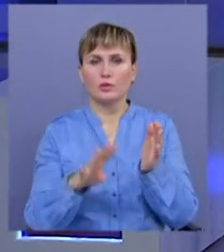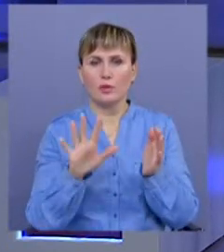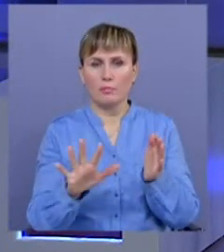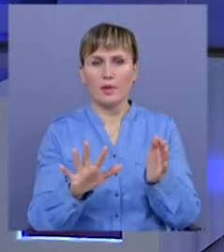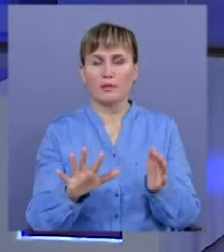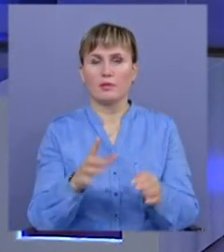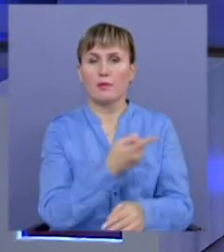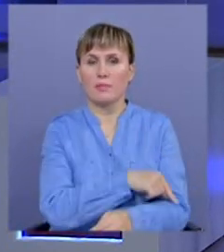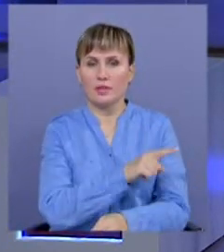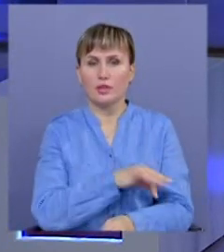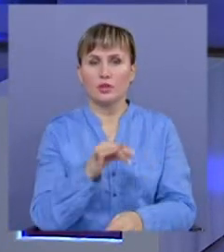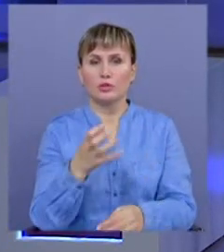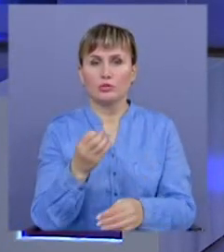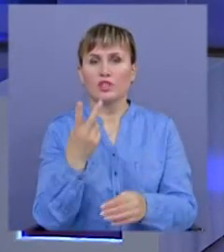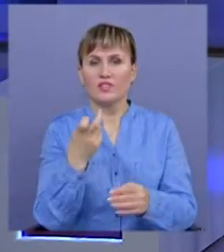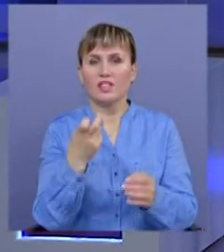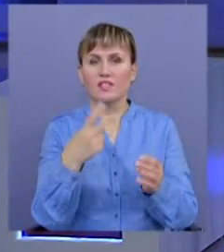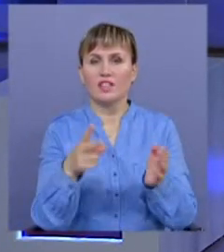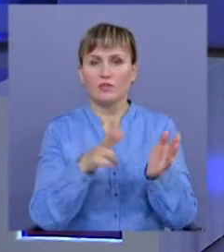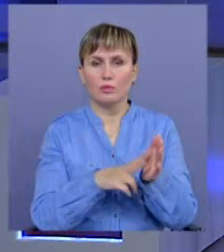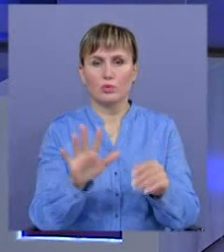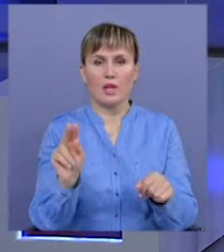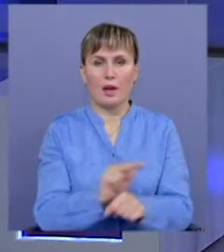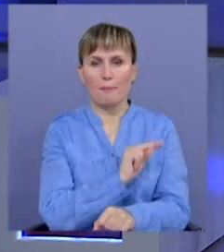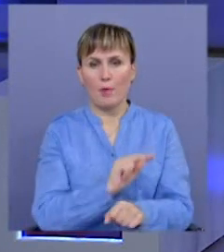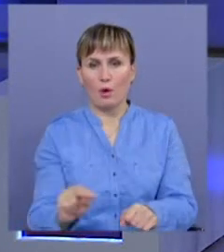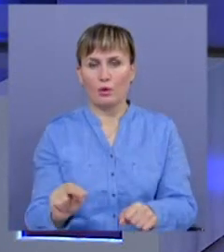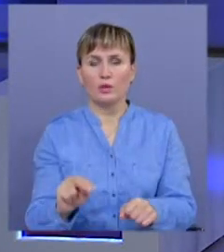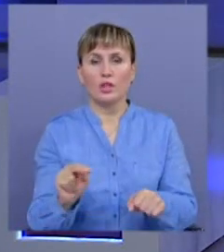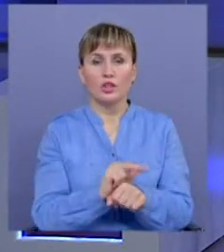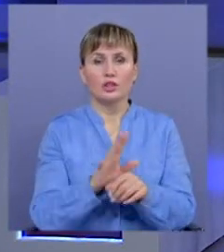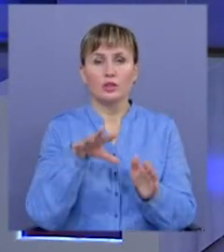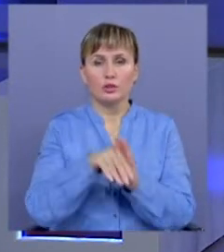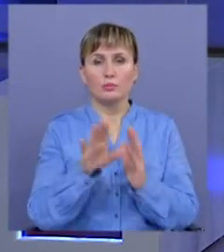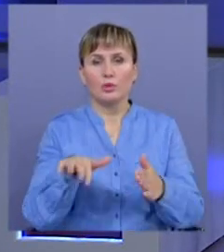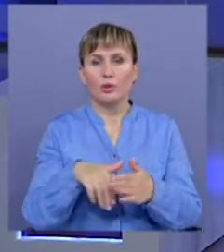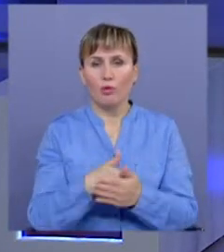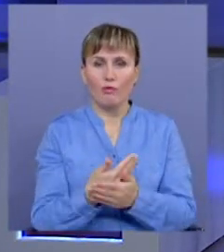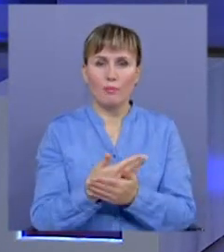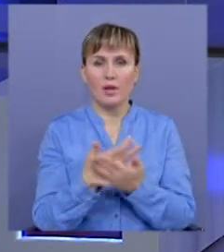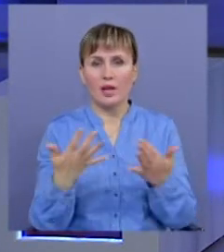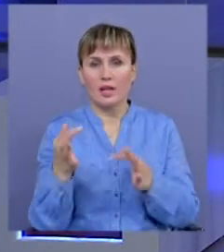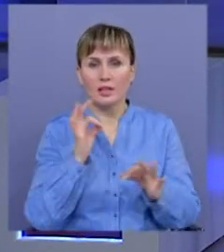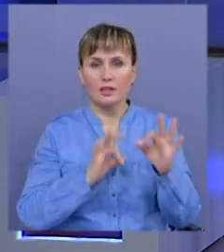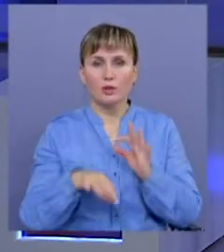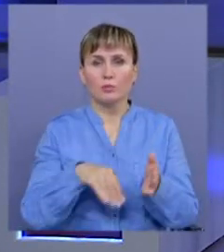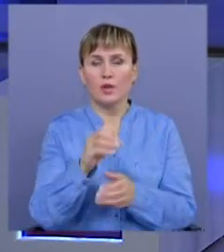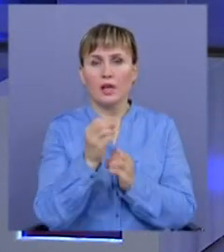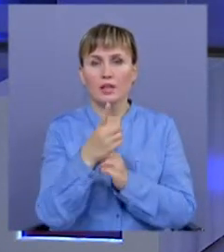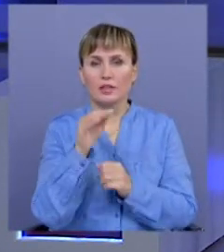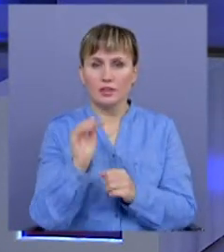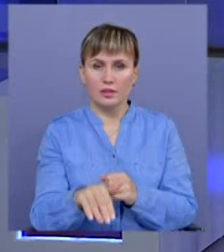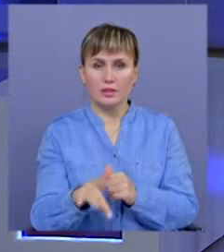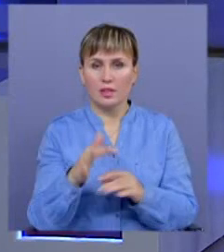595 медпунктов, еще 228 капитально отремонтировать. Лечить в них будут новыми аппаратами. Закупят 11 тысяч